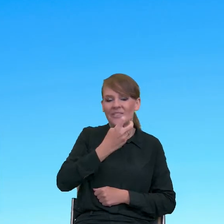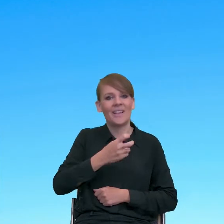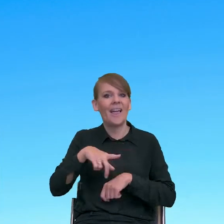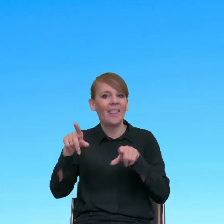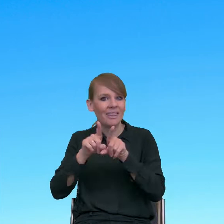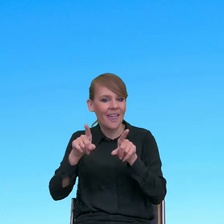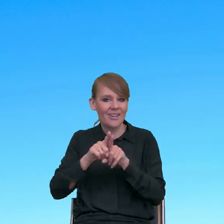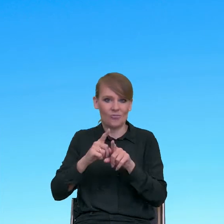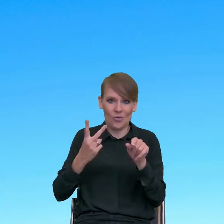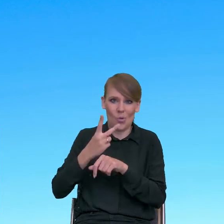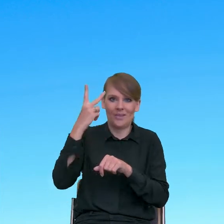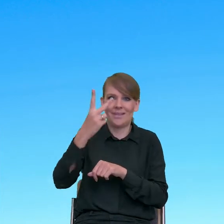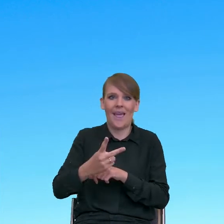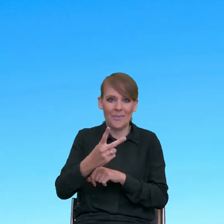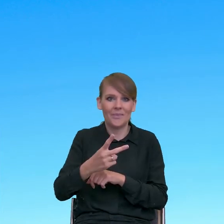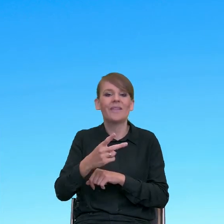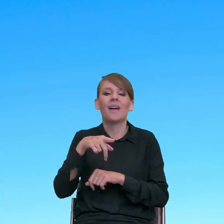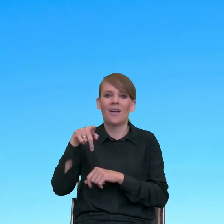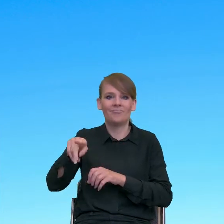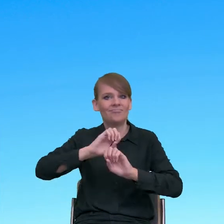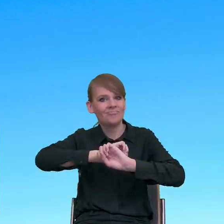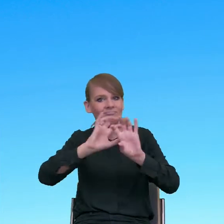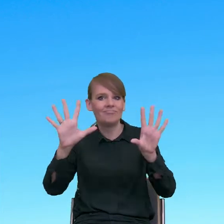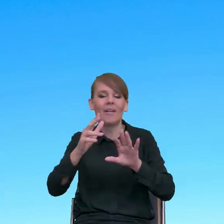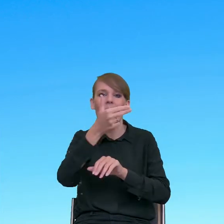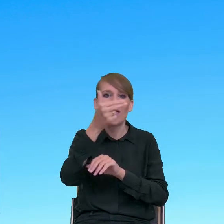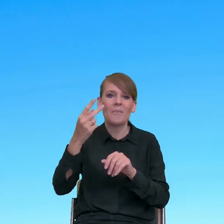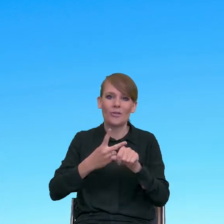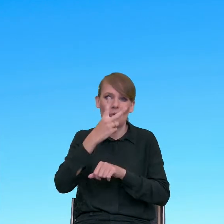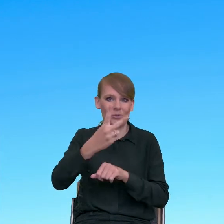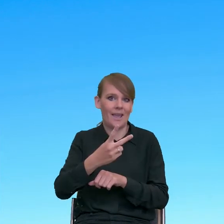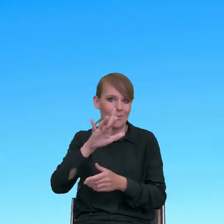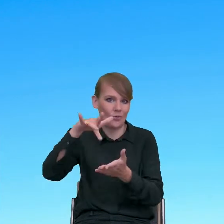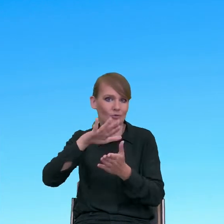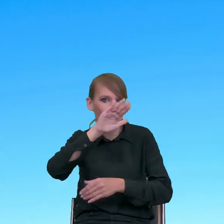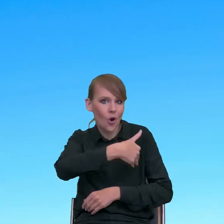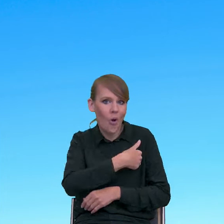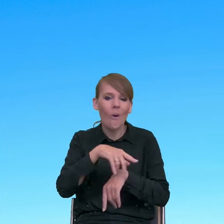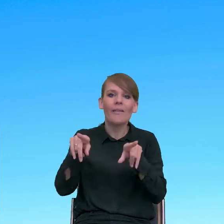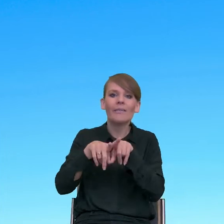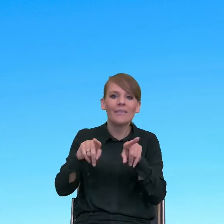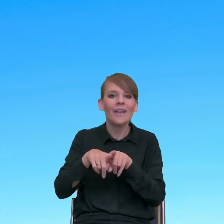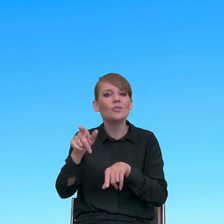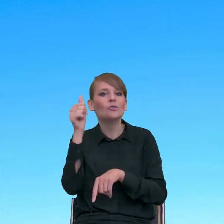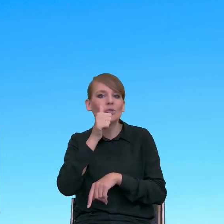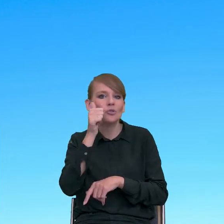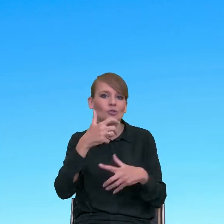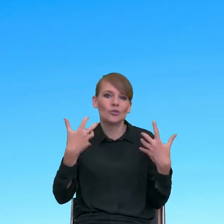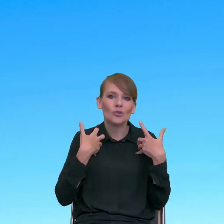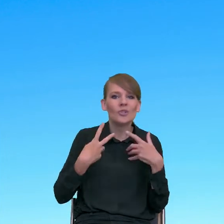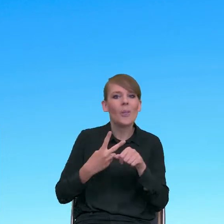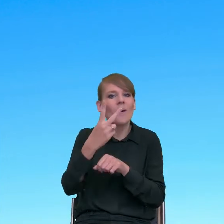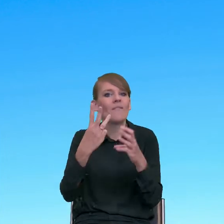taki dostępny sposób, przystępny, przedstawił tematykę dostępności w szkole, a także jej rolę w codziennym